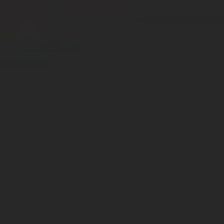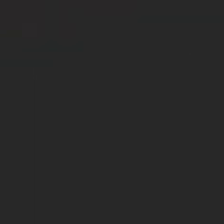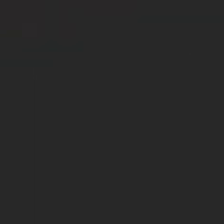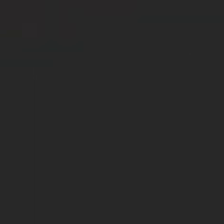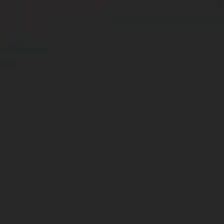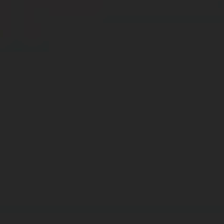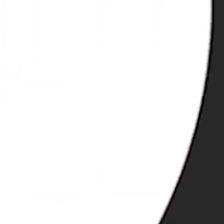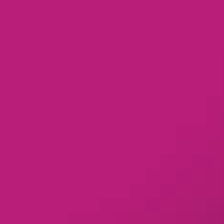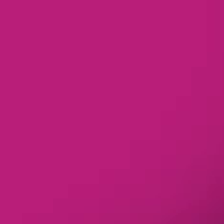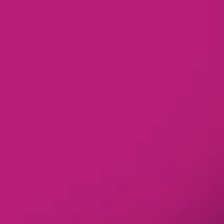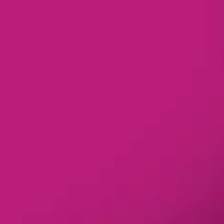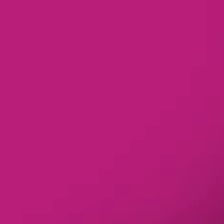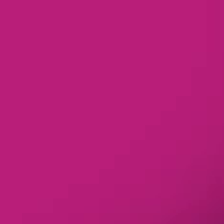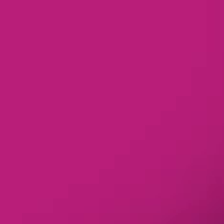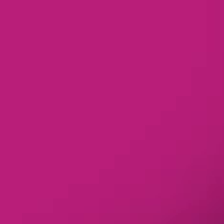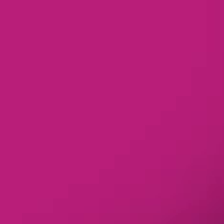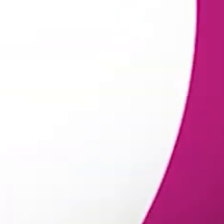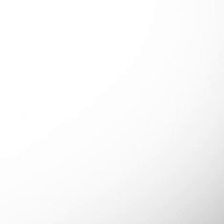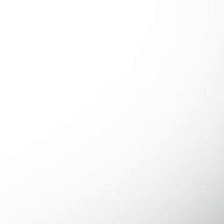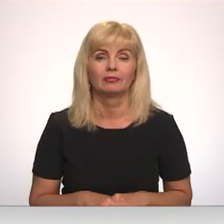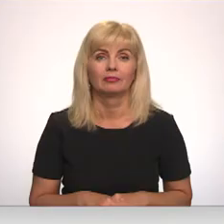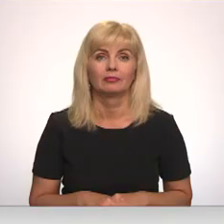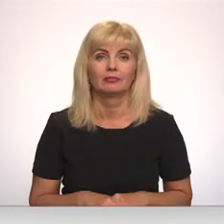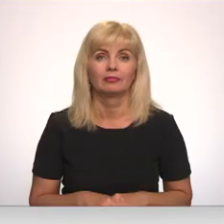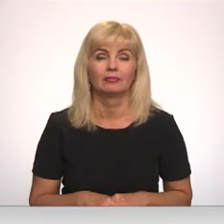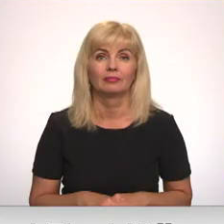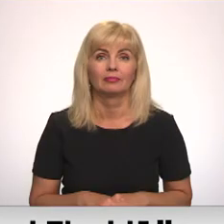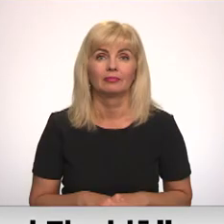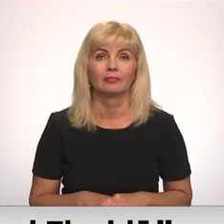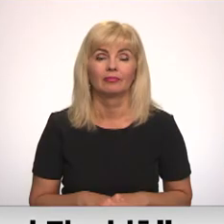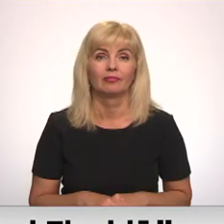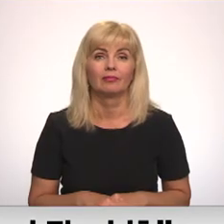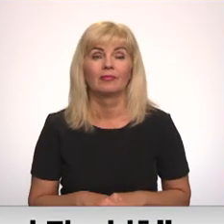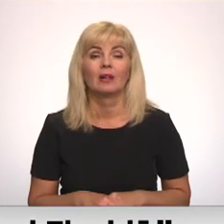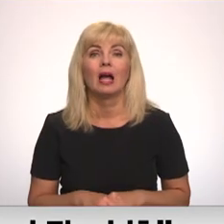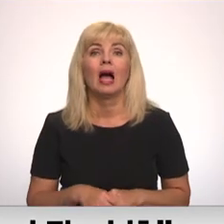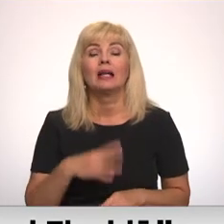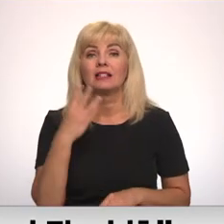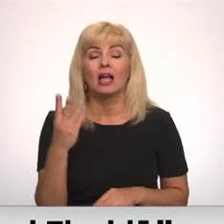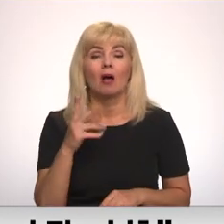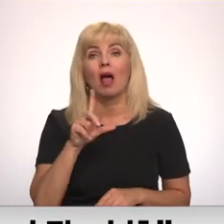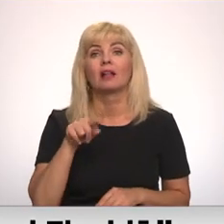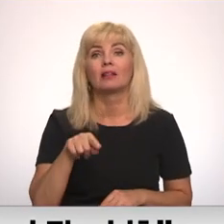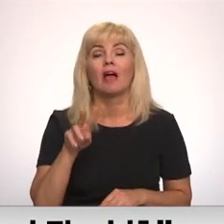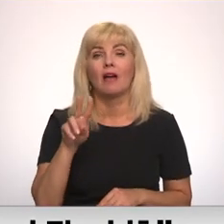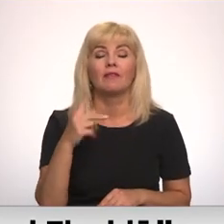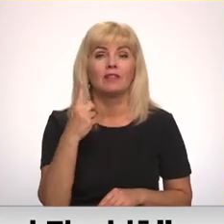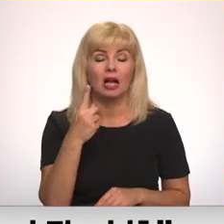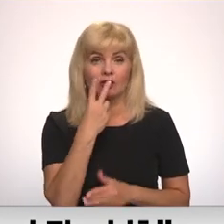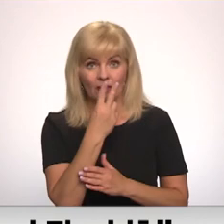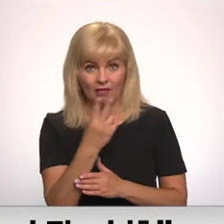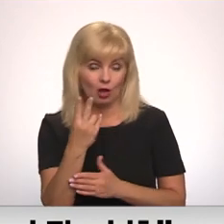Re, viss ēters ir te! Jūnija ceturtdienās LTV 1 ēterā varam lūkot